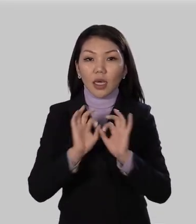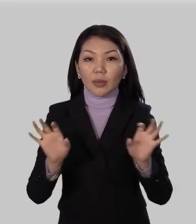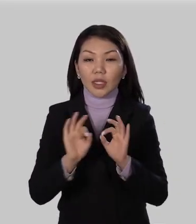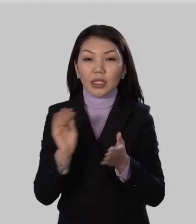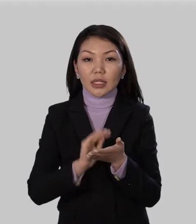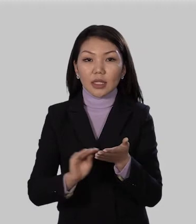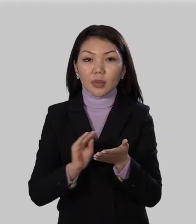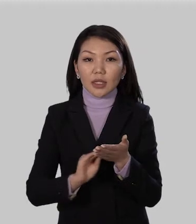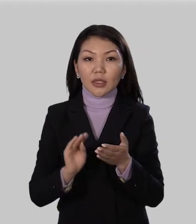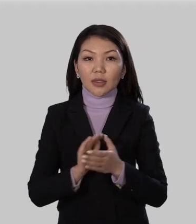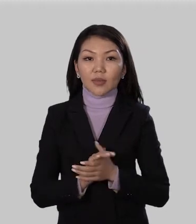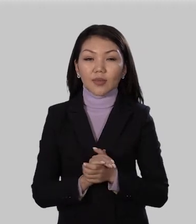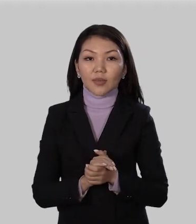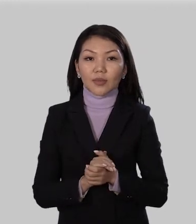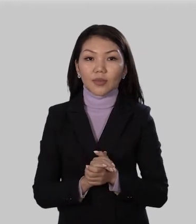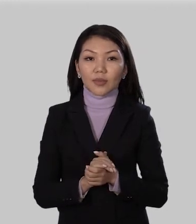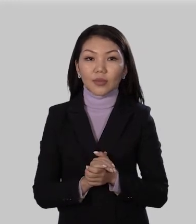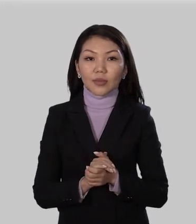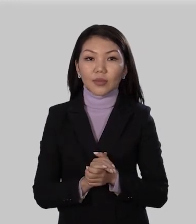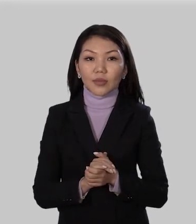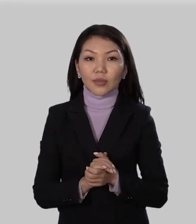Объясните их написание.